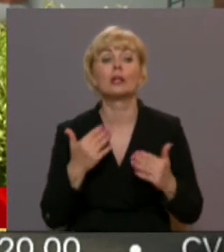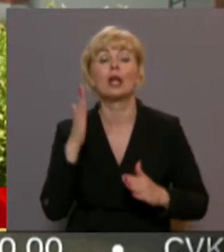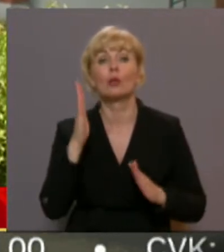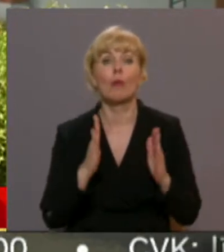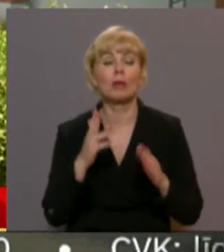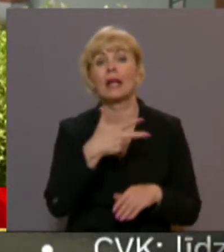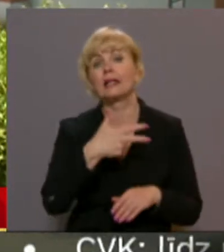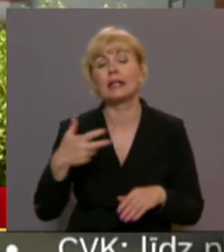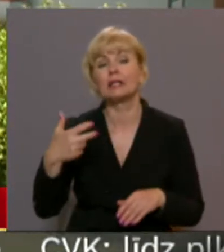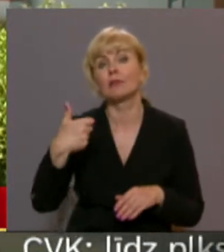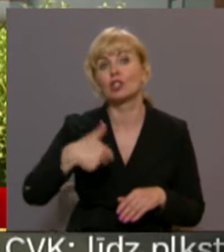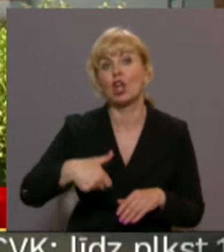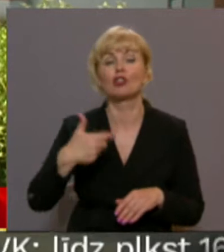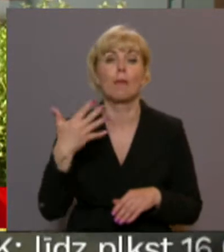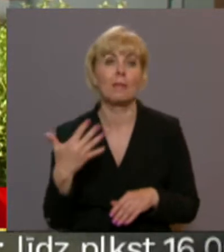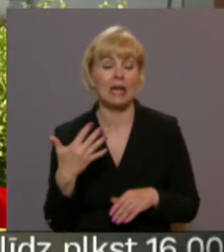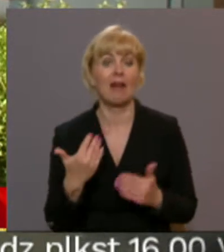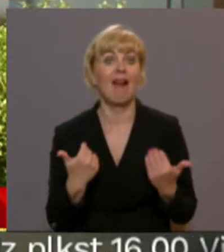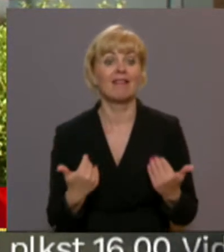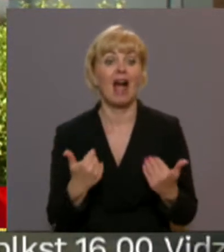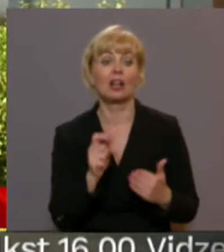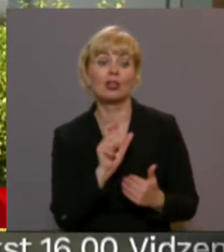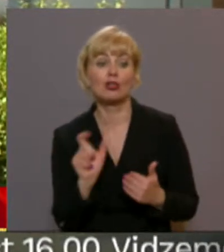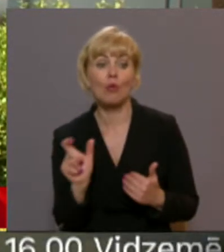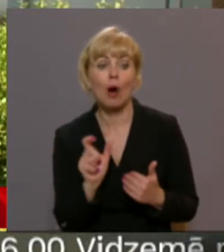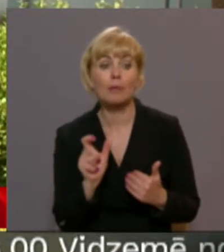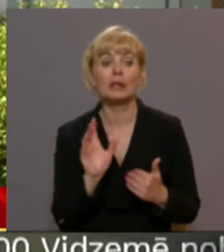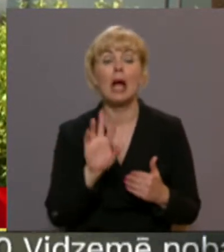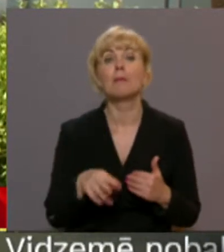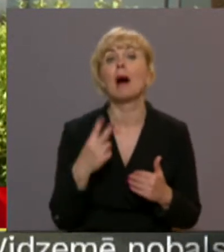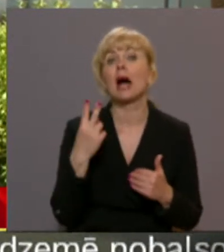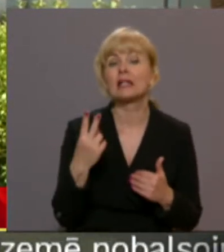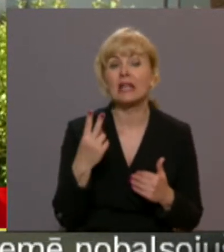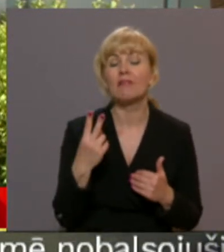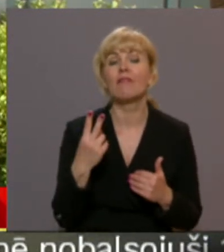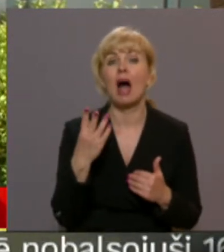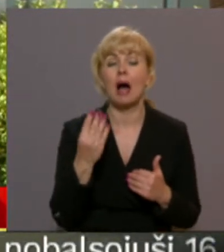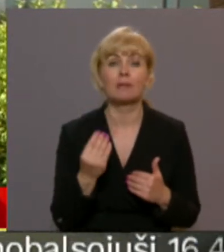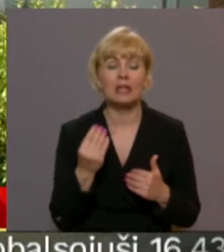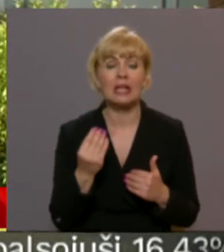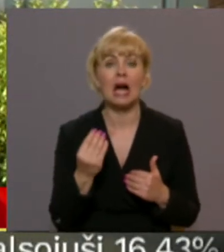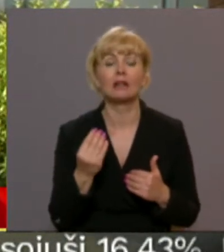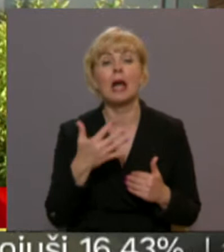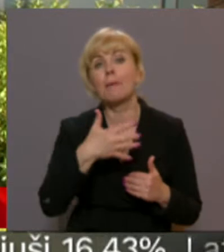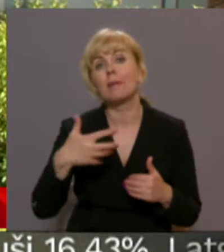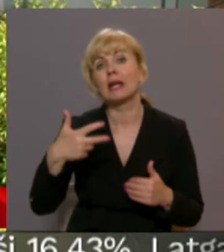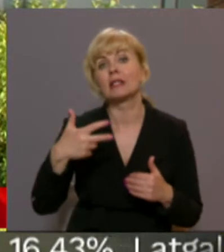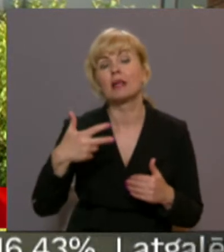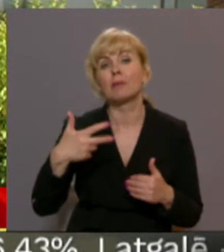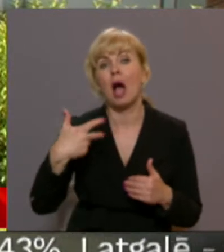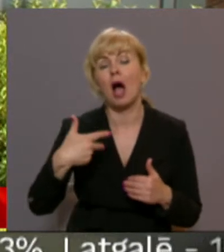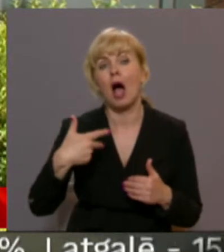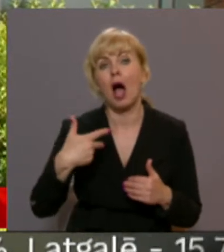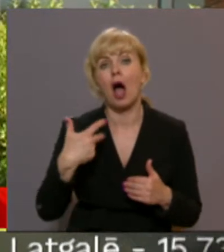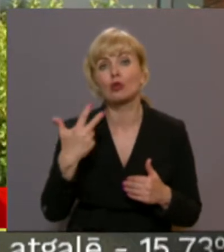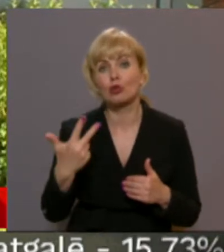nobalsojuši 365 uz šobrīd un pa divām dienām nedaudz vairāk kā 580 cilvēki. Un